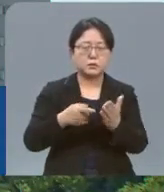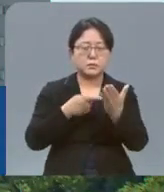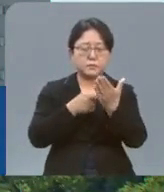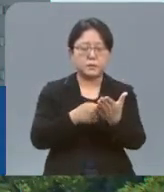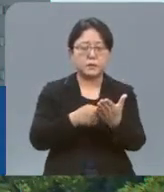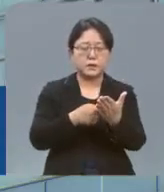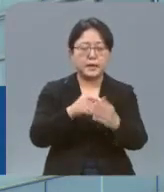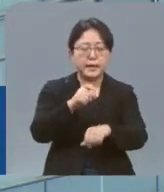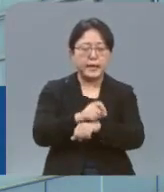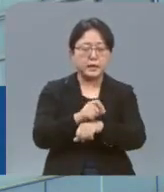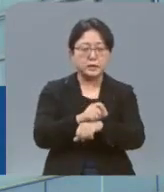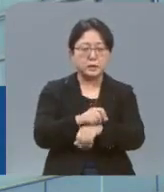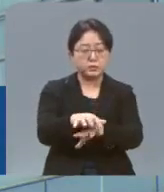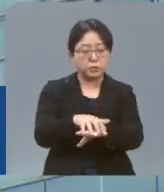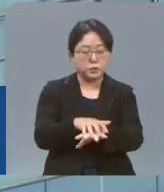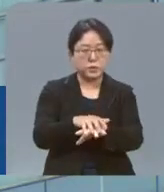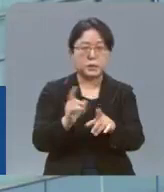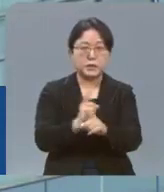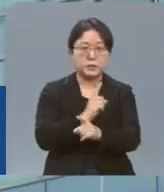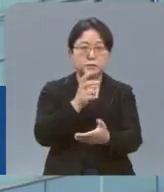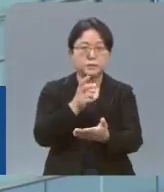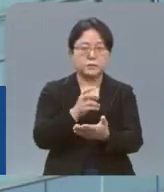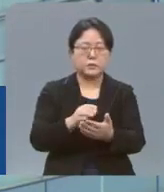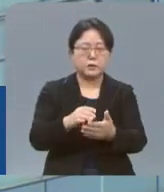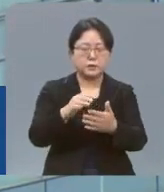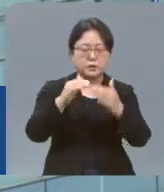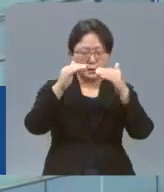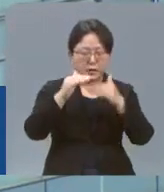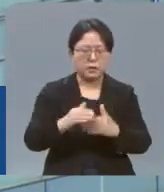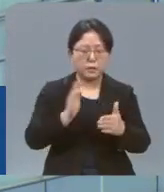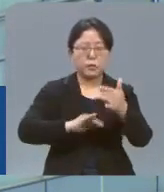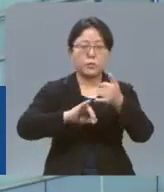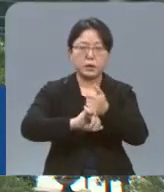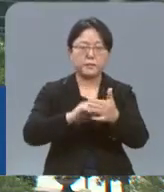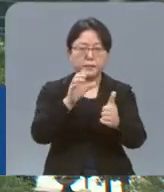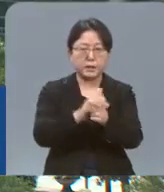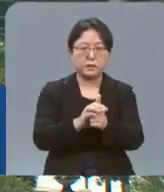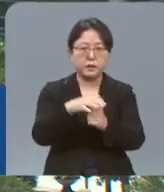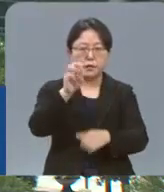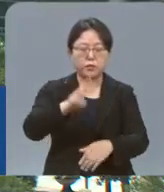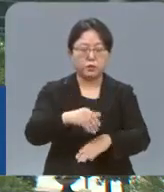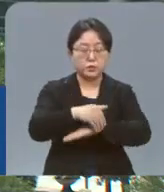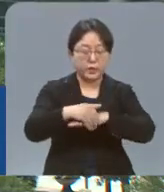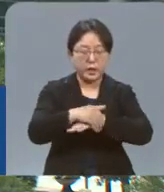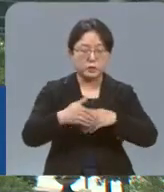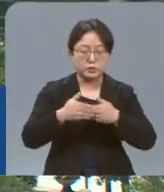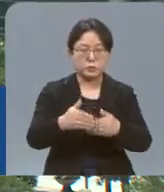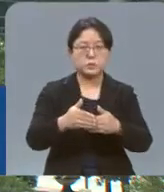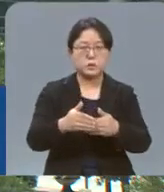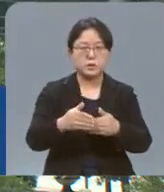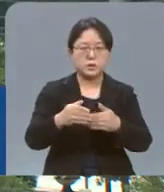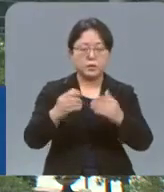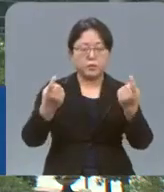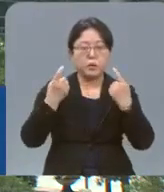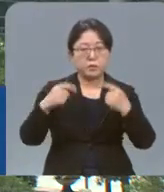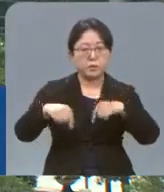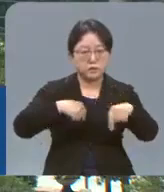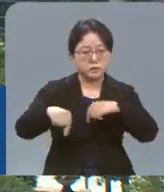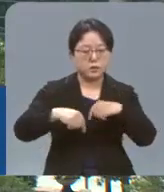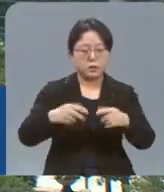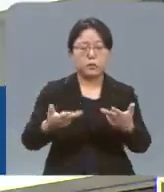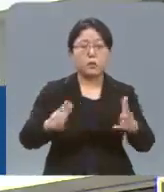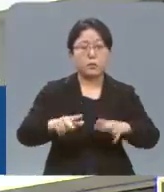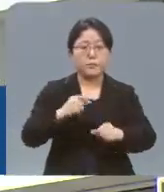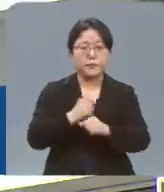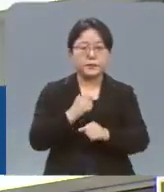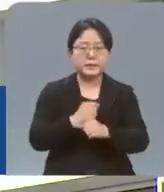예고한 행정기구 설치조례 개정안에 주요 공약과제를 맡는 광주전략추진단과 관광정책과 공원조성